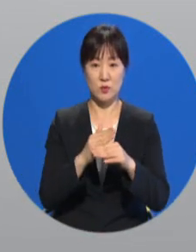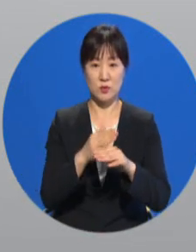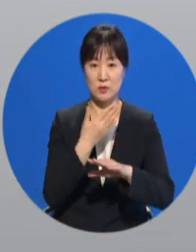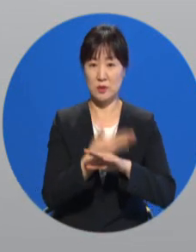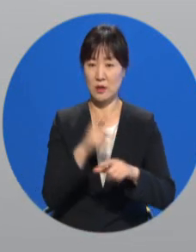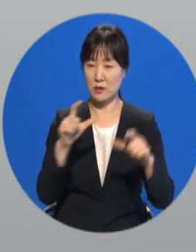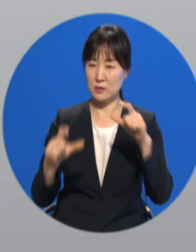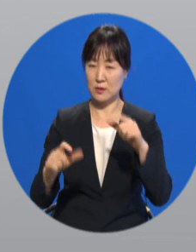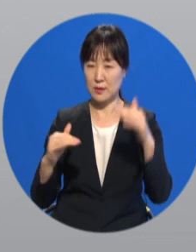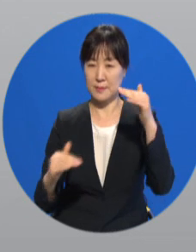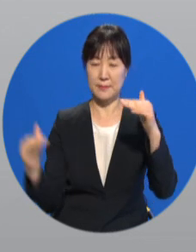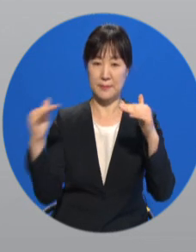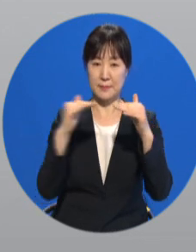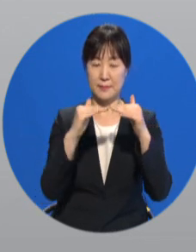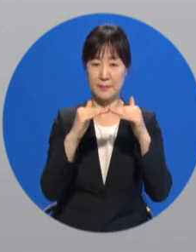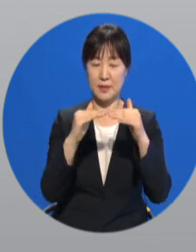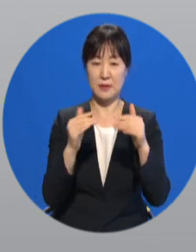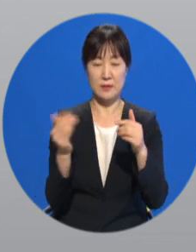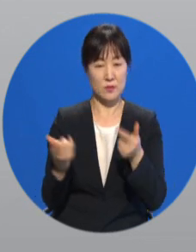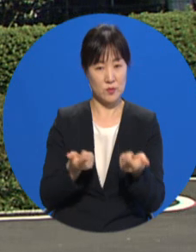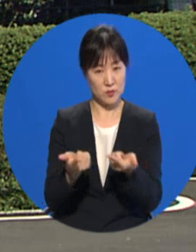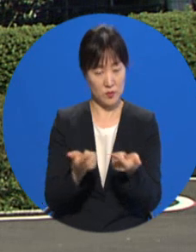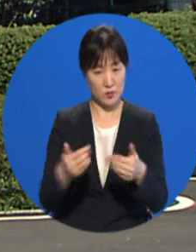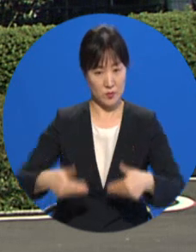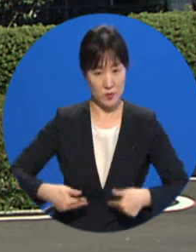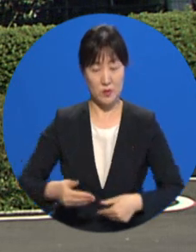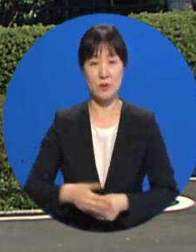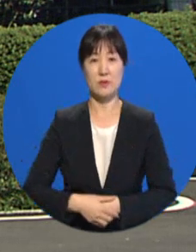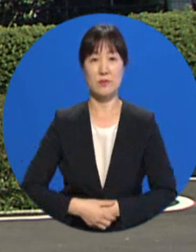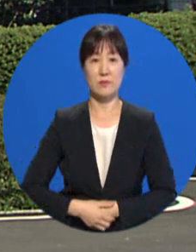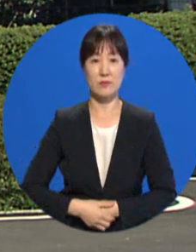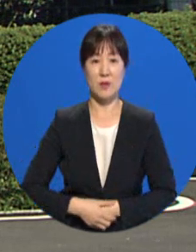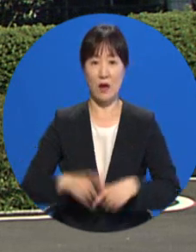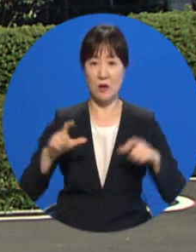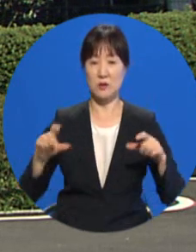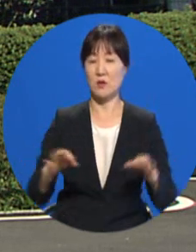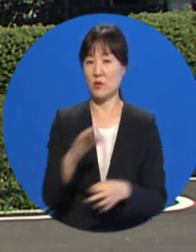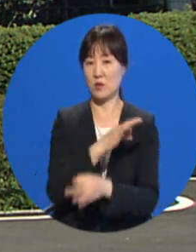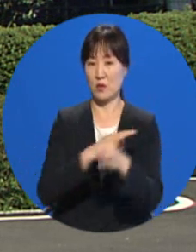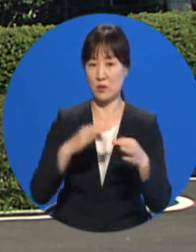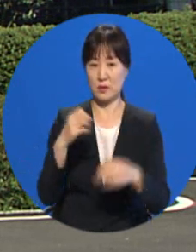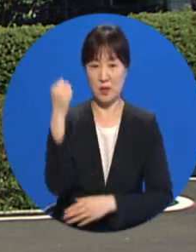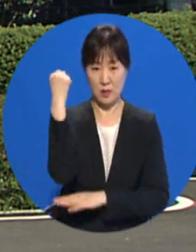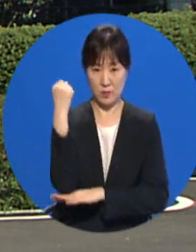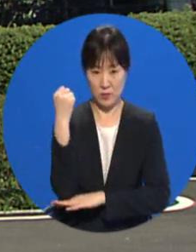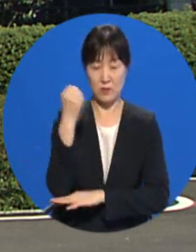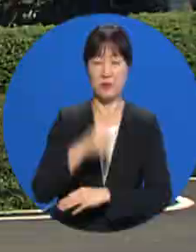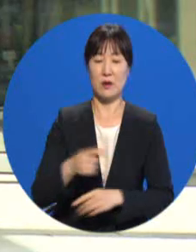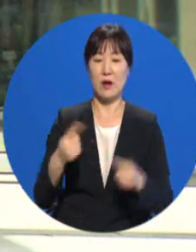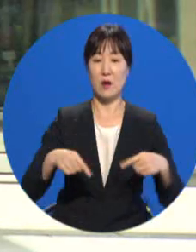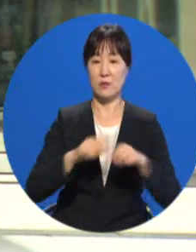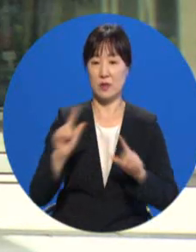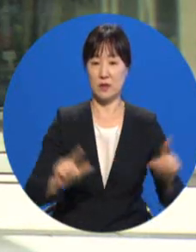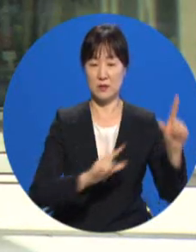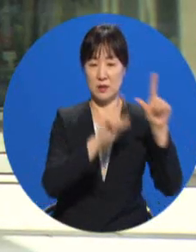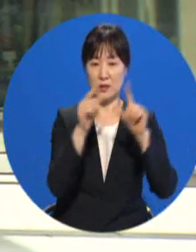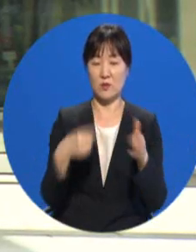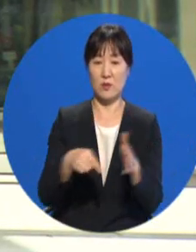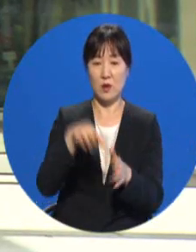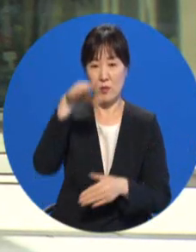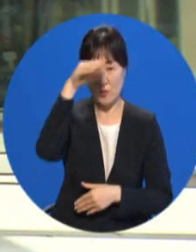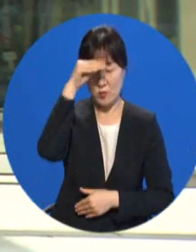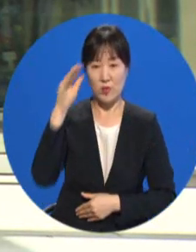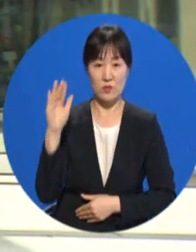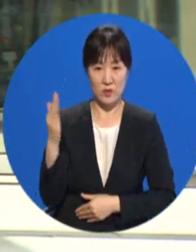고려해 본사와 의견 조율이 필요하다는 것. 지역 경제의 버팀목으로서 상생을 위한 모범 사례가 필요하다는